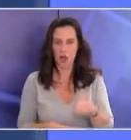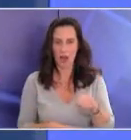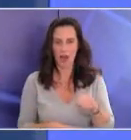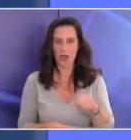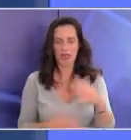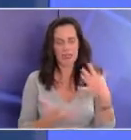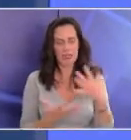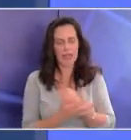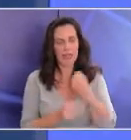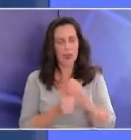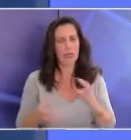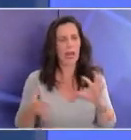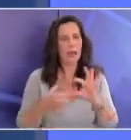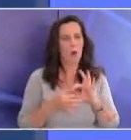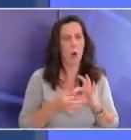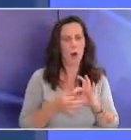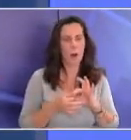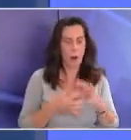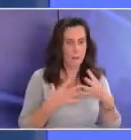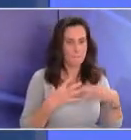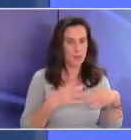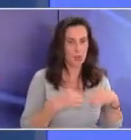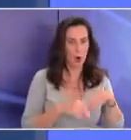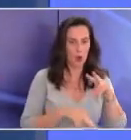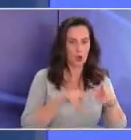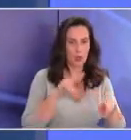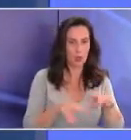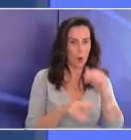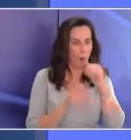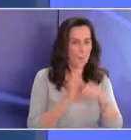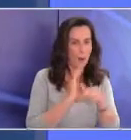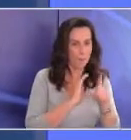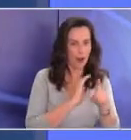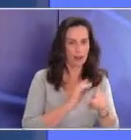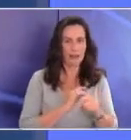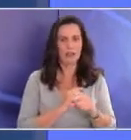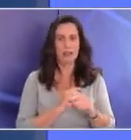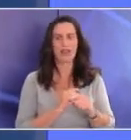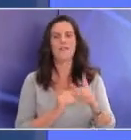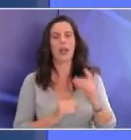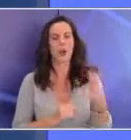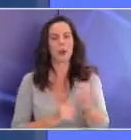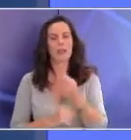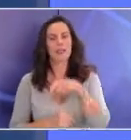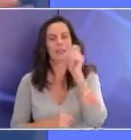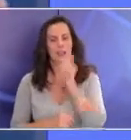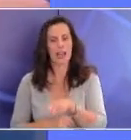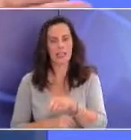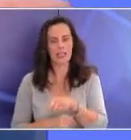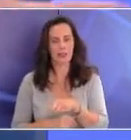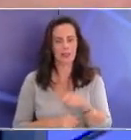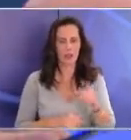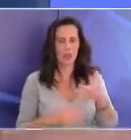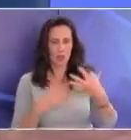הצלחתי לחבר בין המשפחות שטיפלו בנושא של הבנקים לבין הנושא של הסליקה שלהם דרך חברות האשראי. אותם